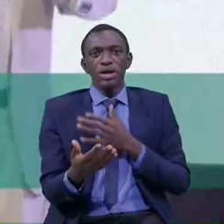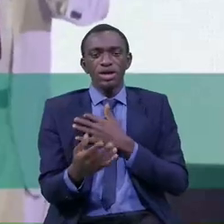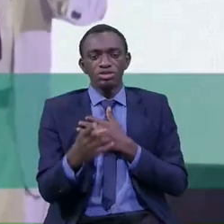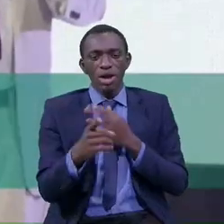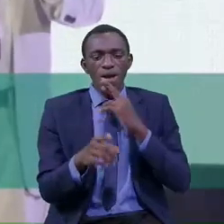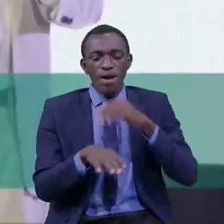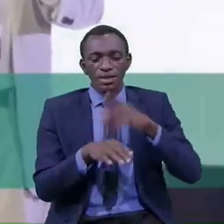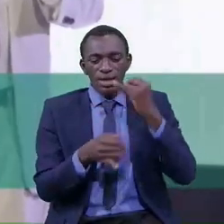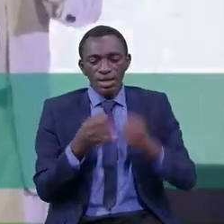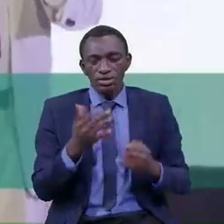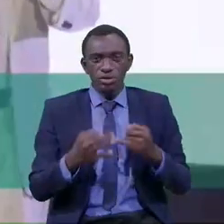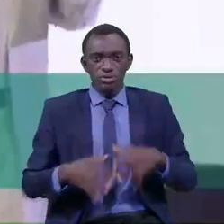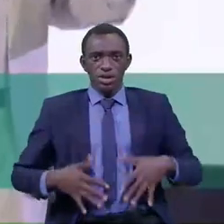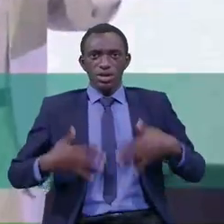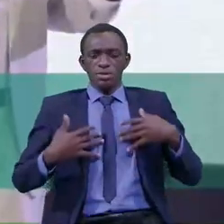Et tu réalises, oh,